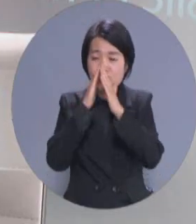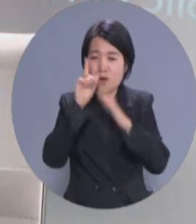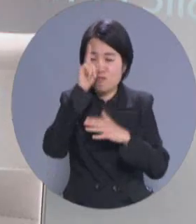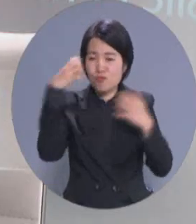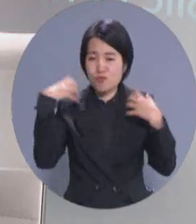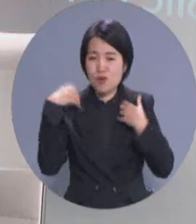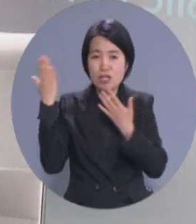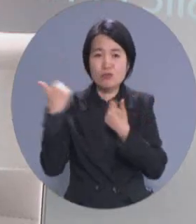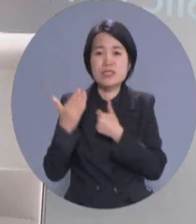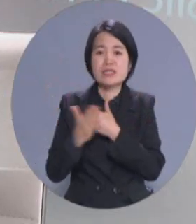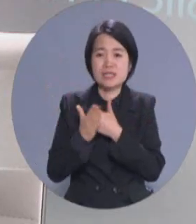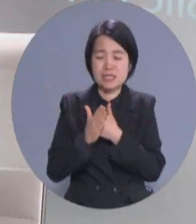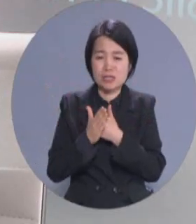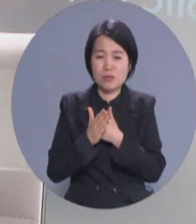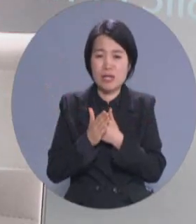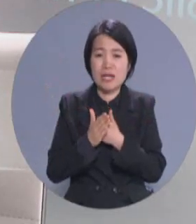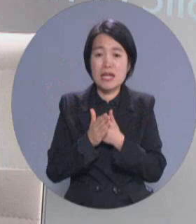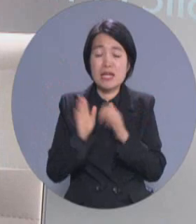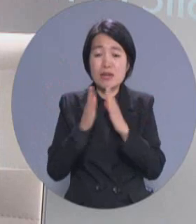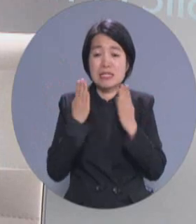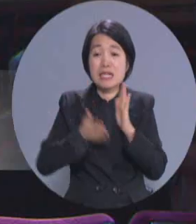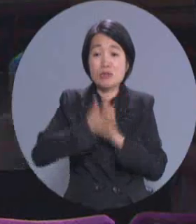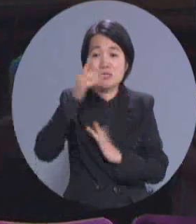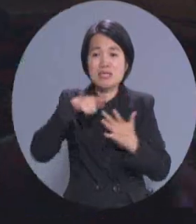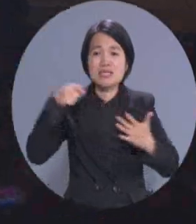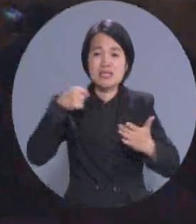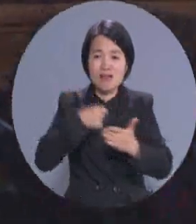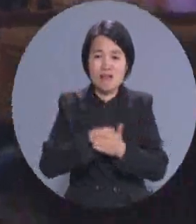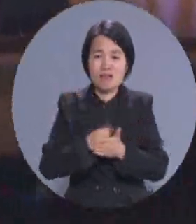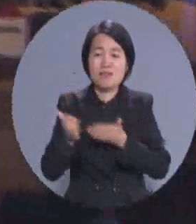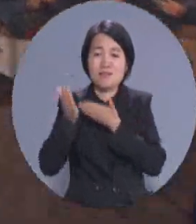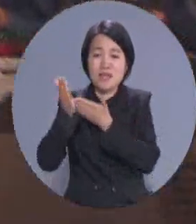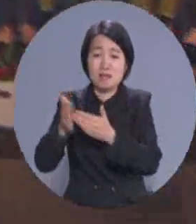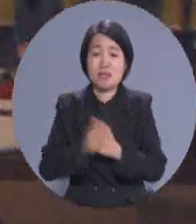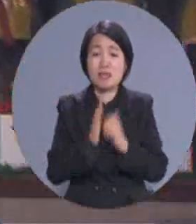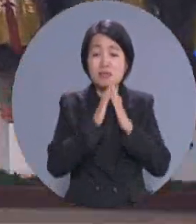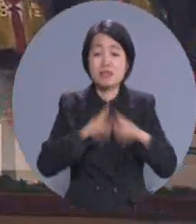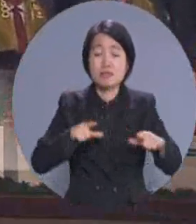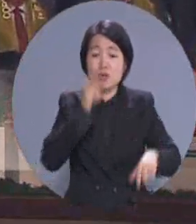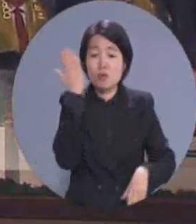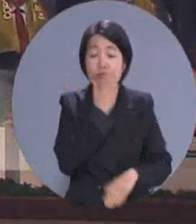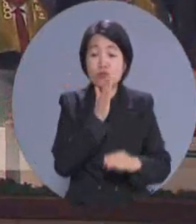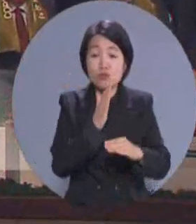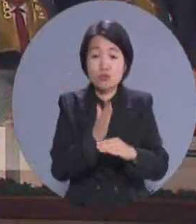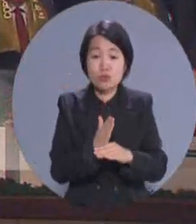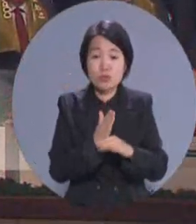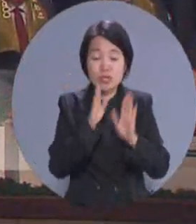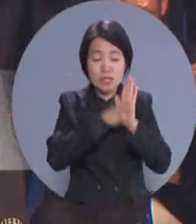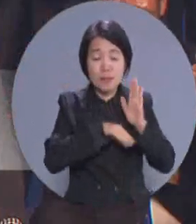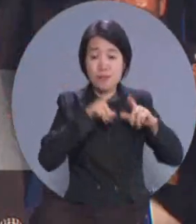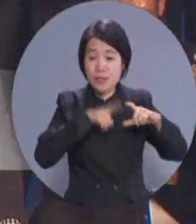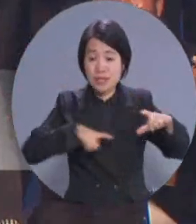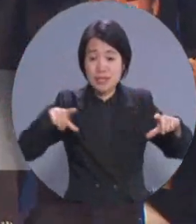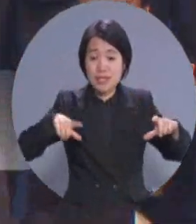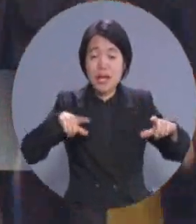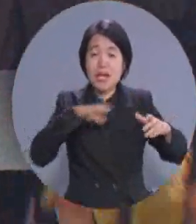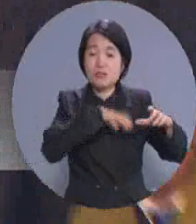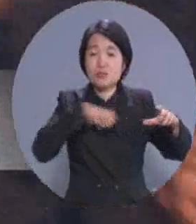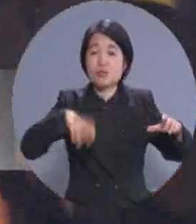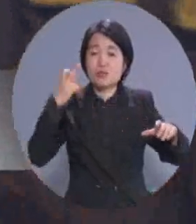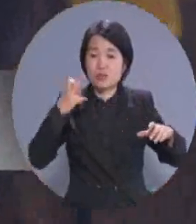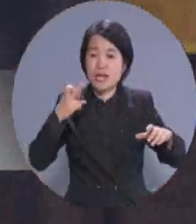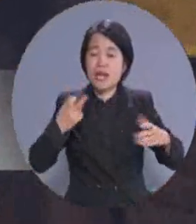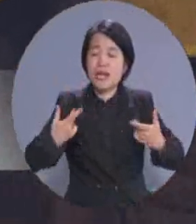차원의 유치 지지와 개최도시 지정을 건의했습니다. 전라남도는 여수를 중심으로 남해안 남중권 12개 시군과